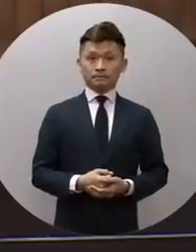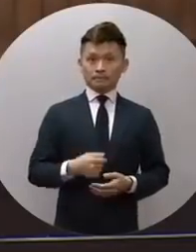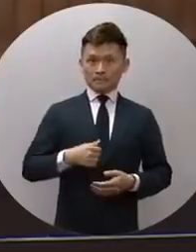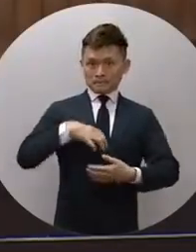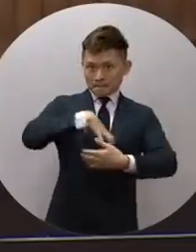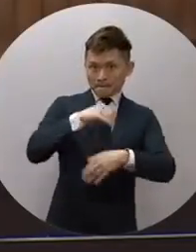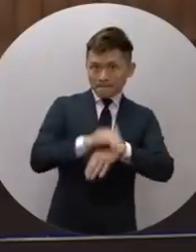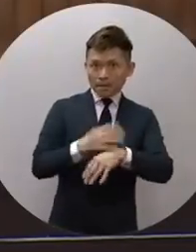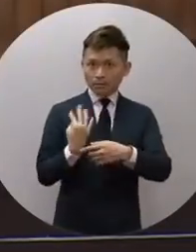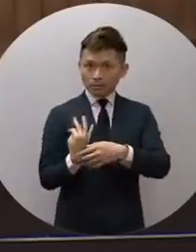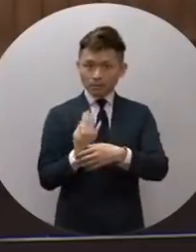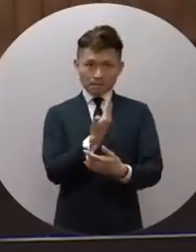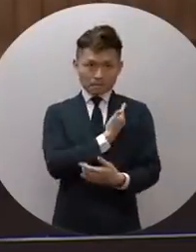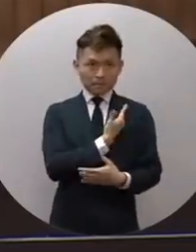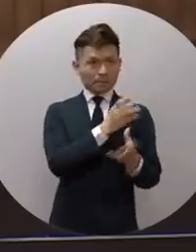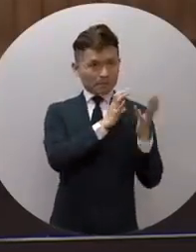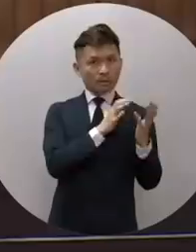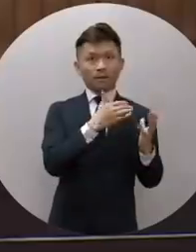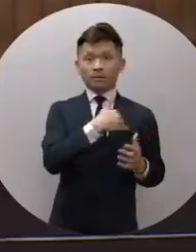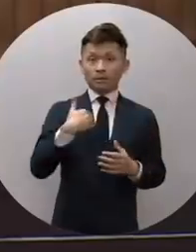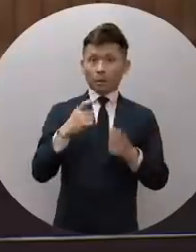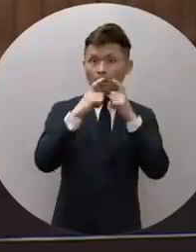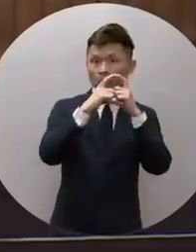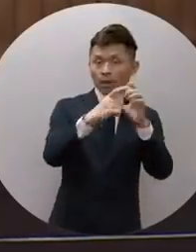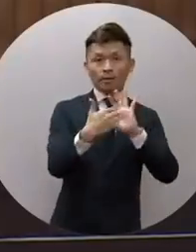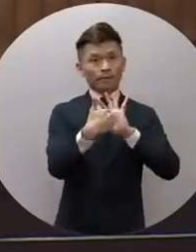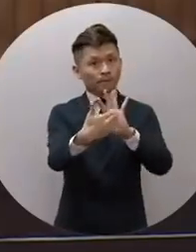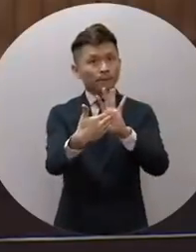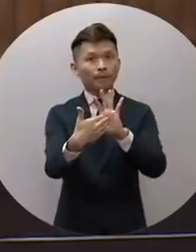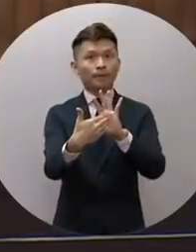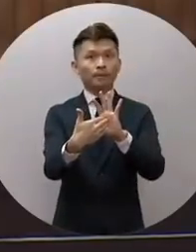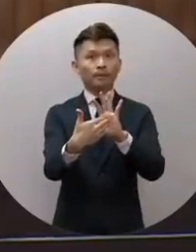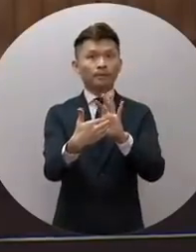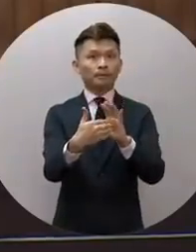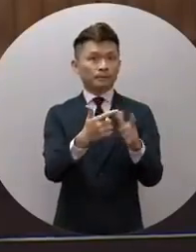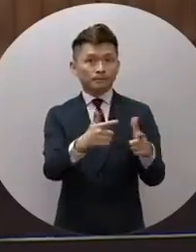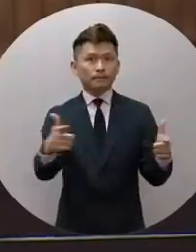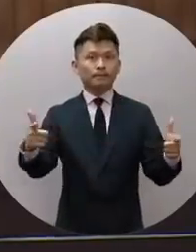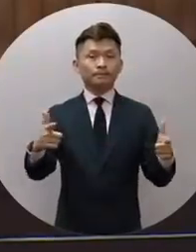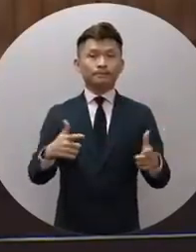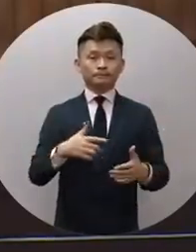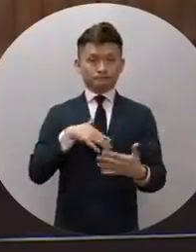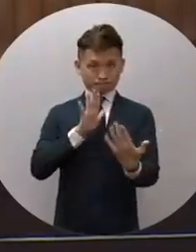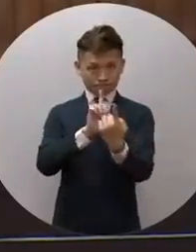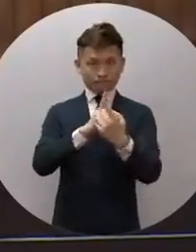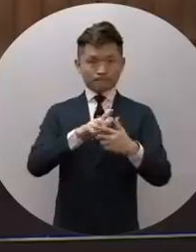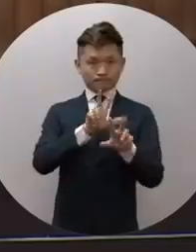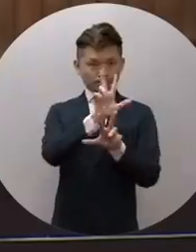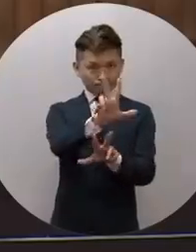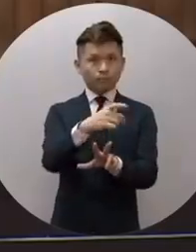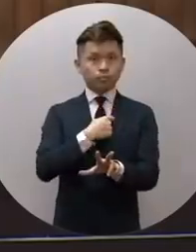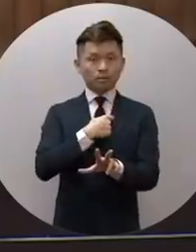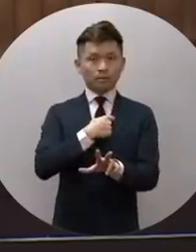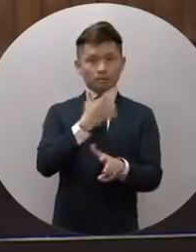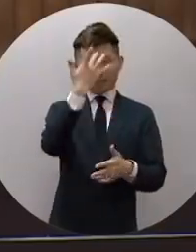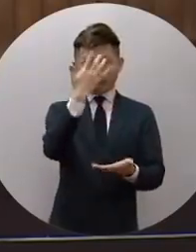力可以承受、可以回应、可以拒绝，唯有真实的面对、处理、解